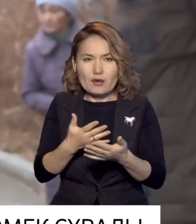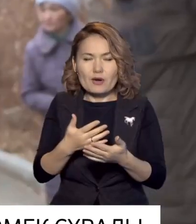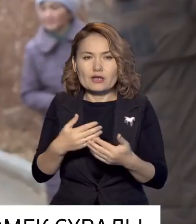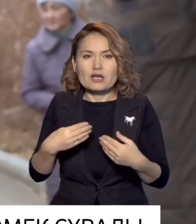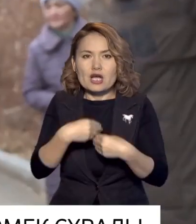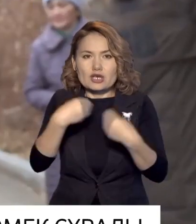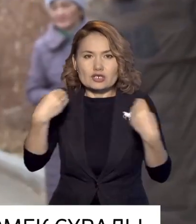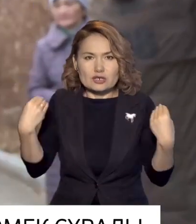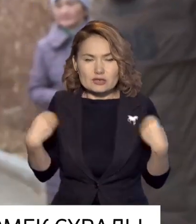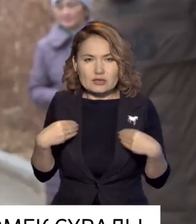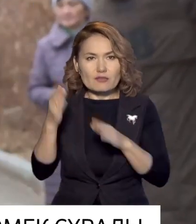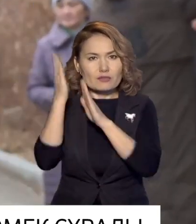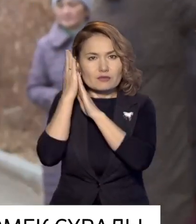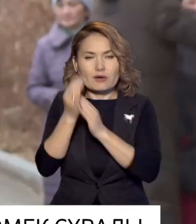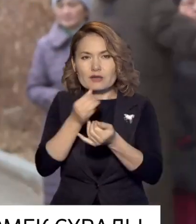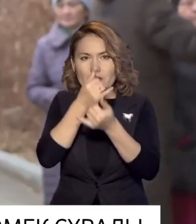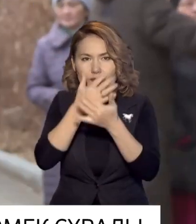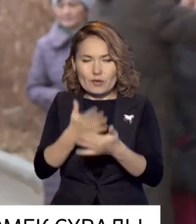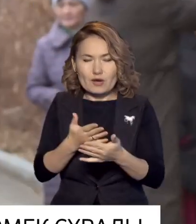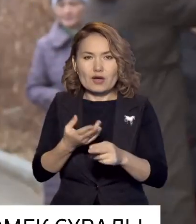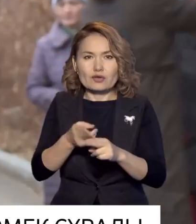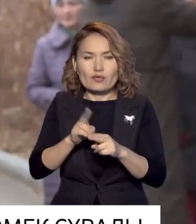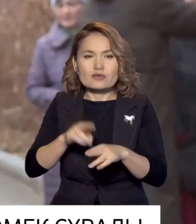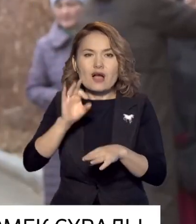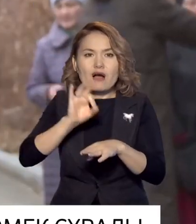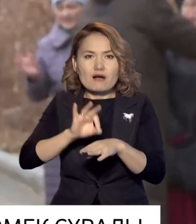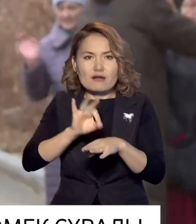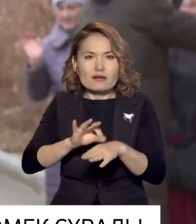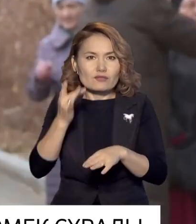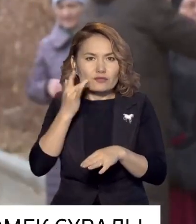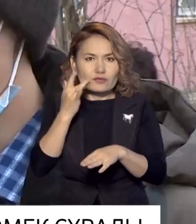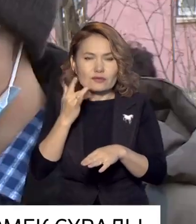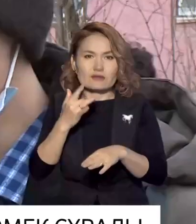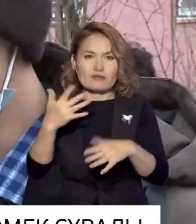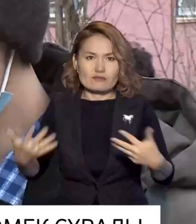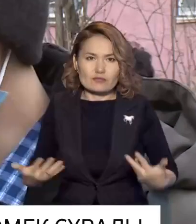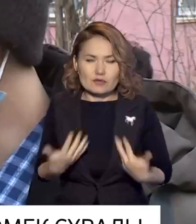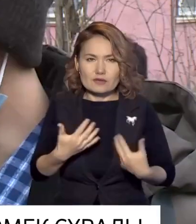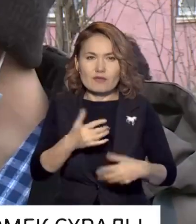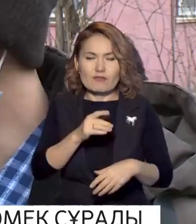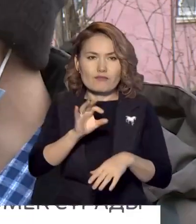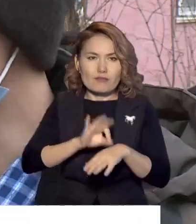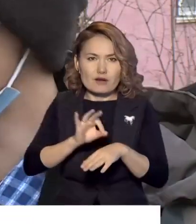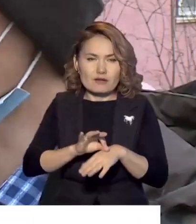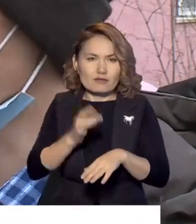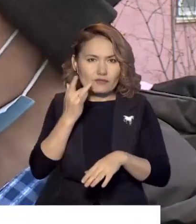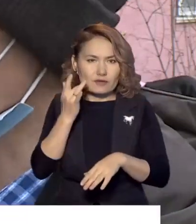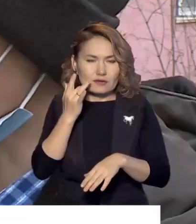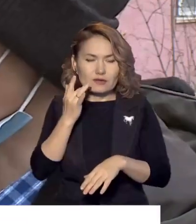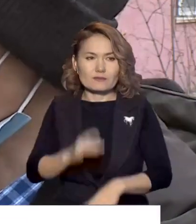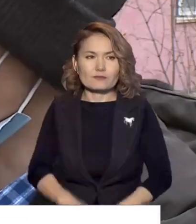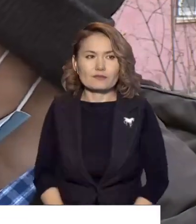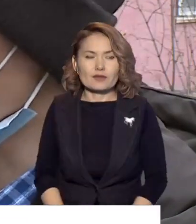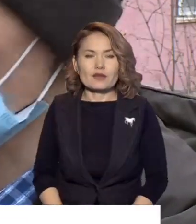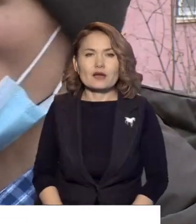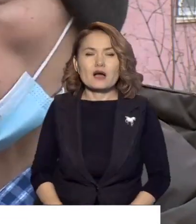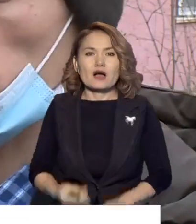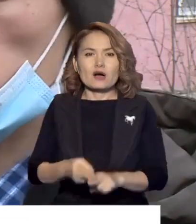жата алмаймыз. Осы жақында ғана гриптен ауырып зорға тұрдым өзім. Міне светтің оплатасы міне керек